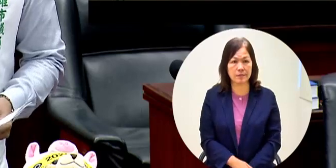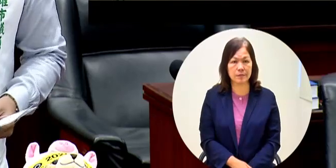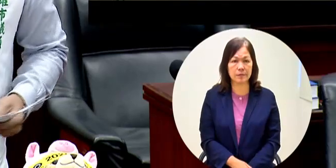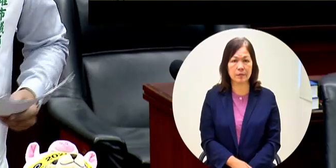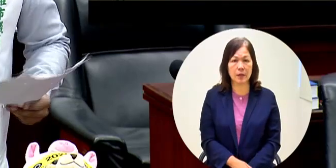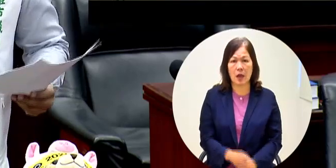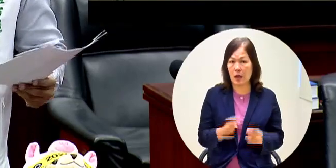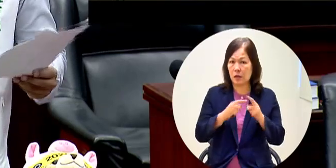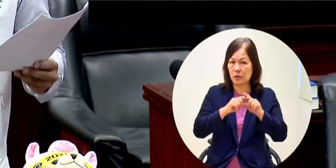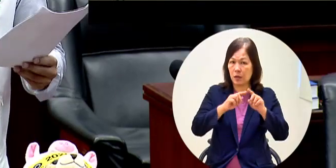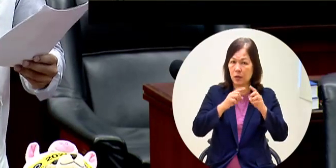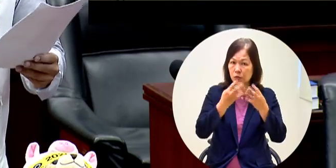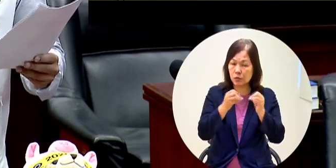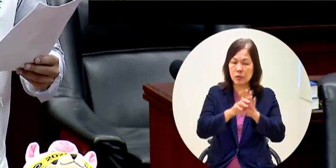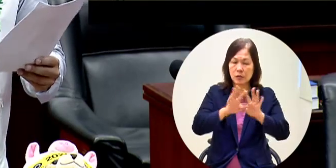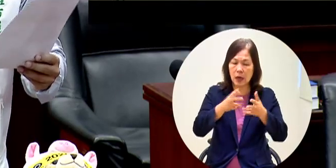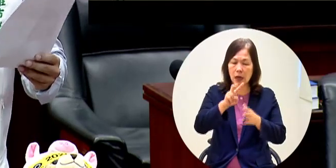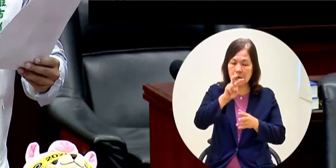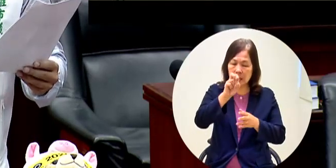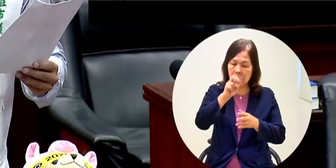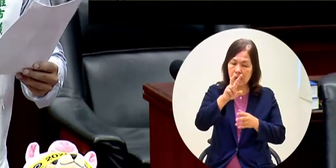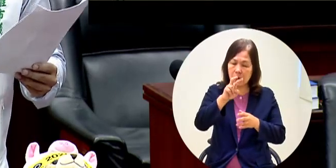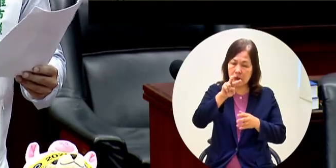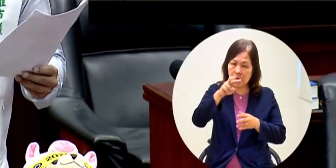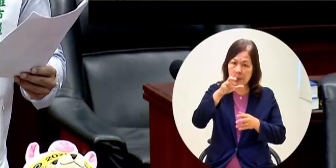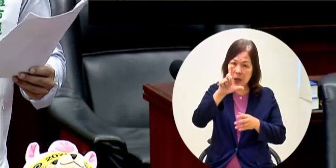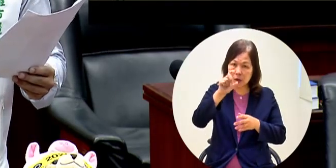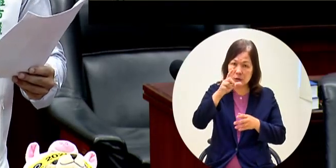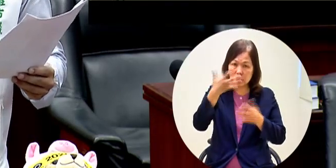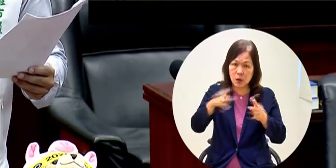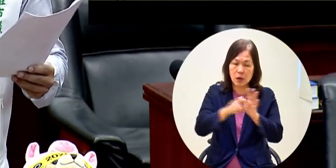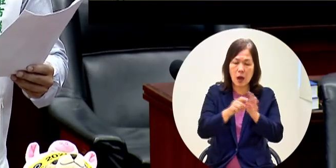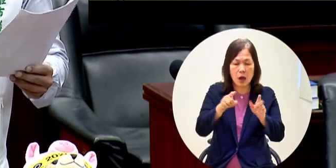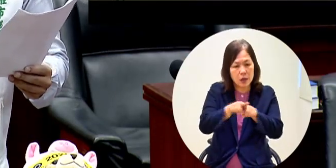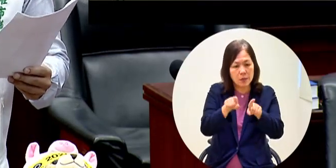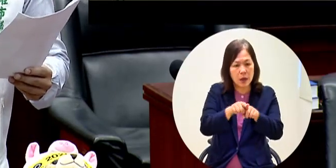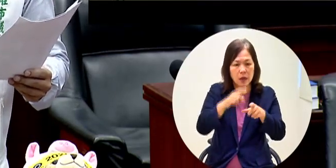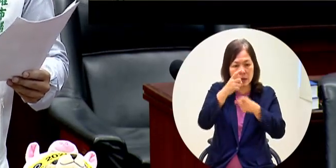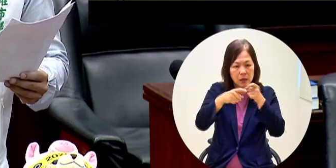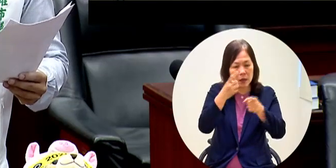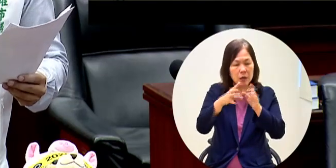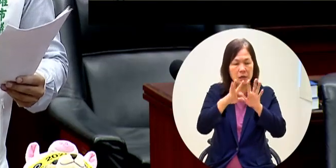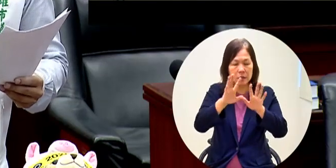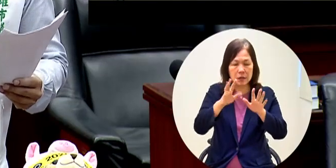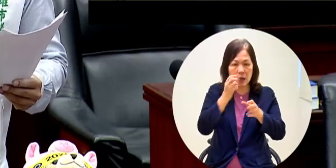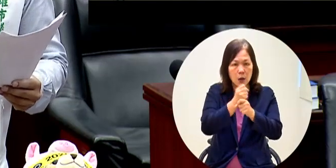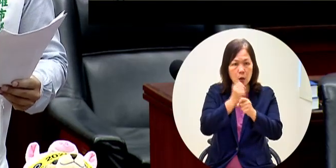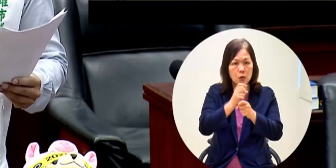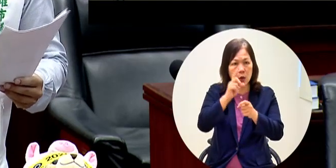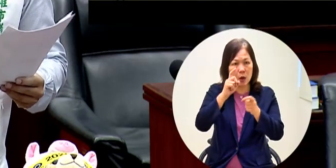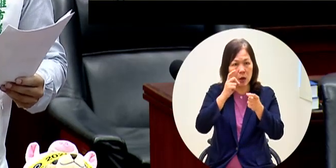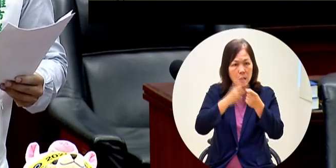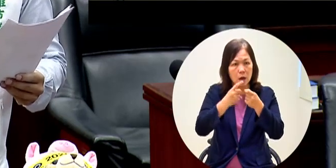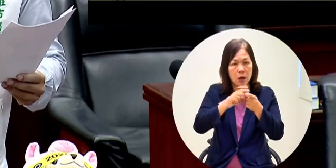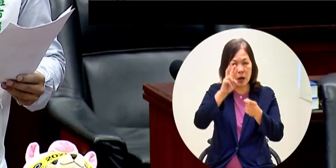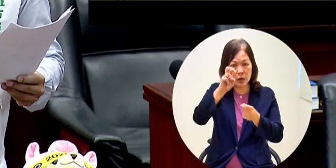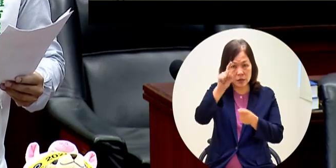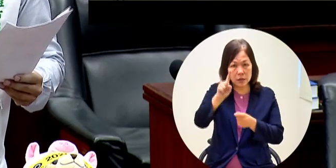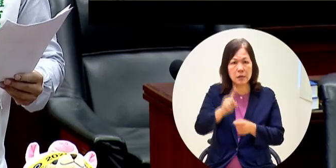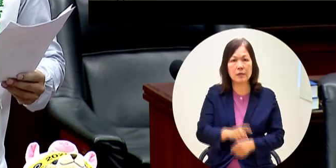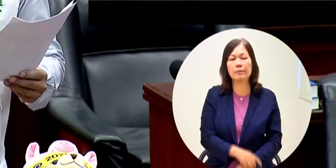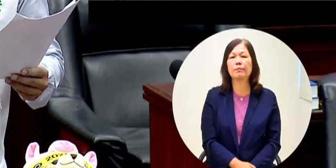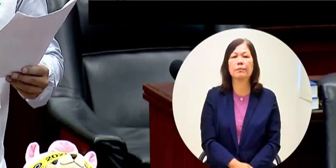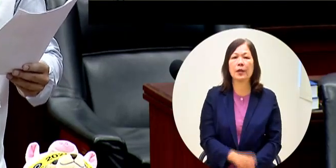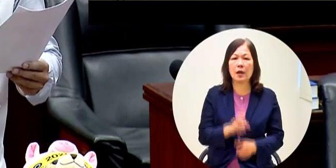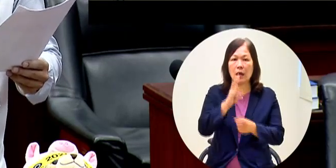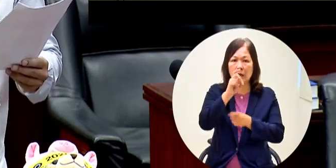人数大约266位啦吼，平均年资21年啦。市长，这个数字你记好，266位，平